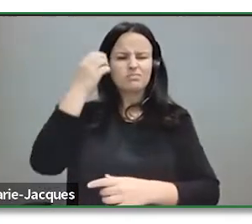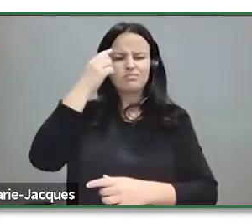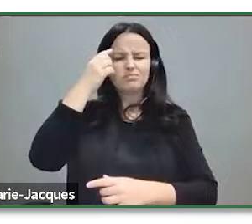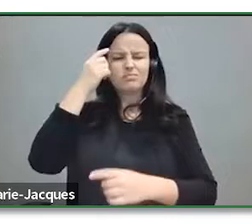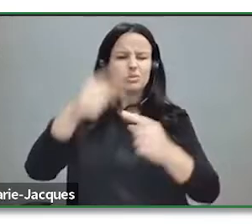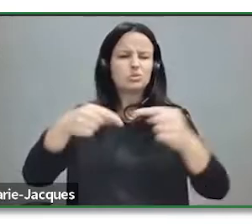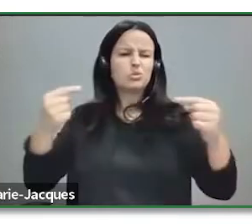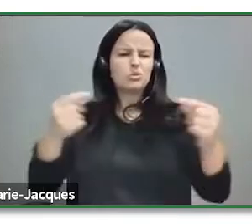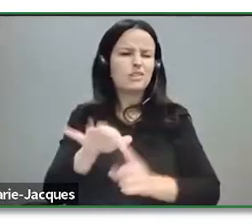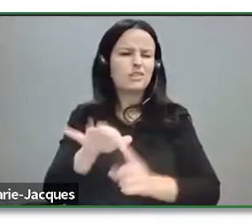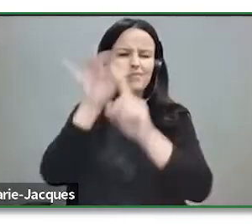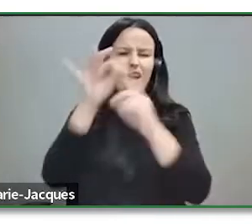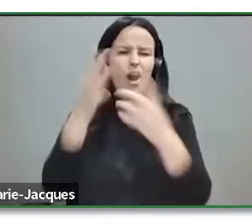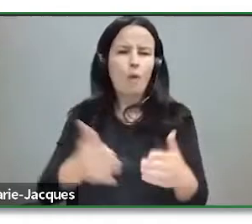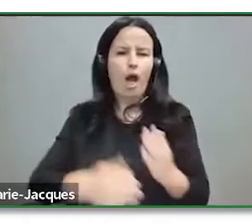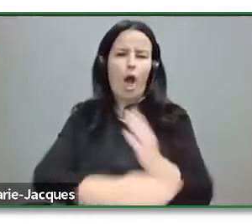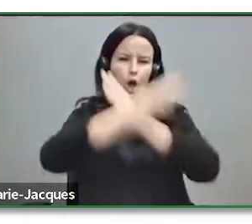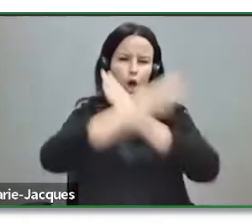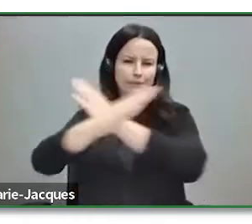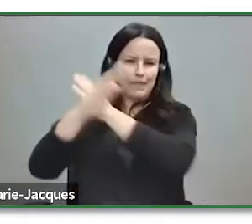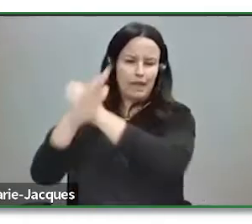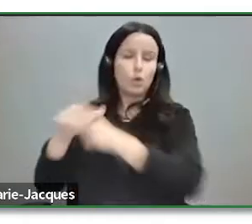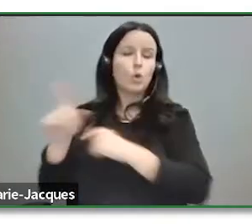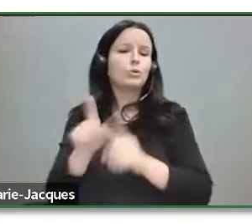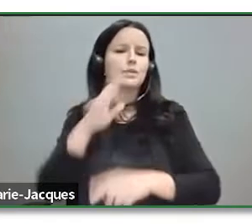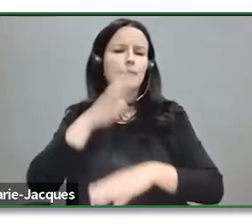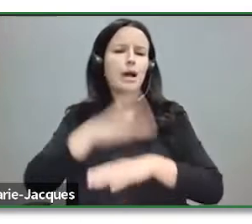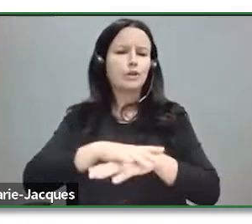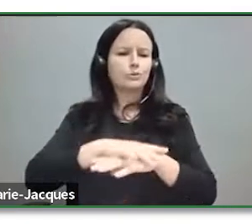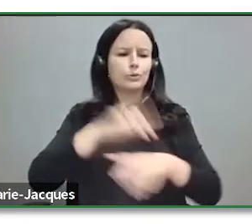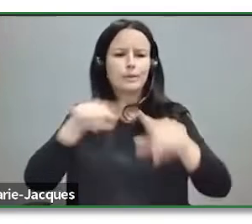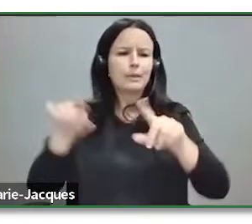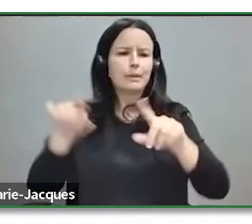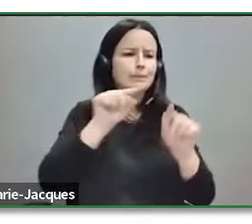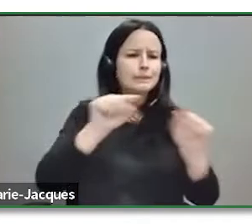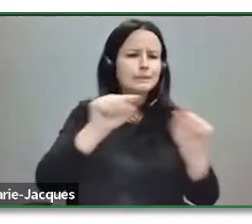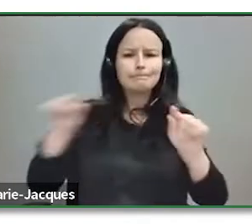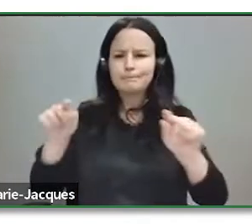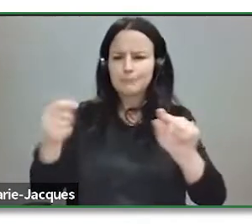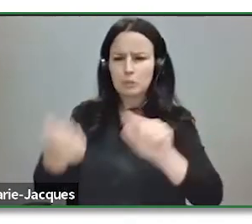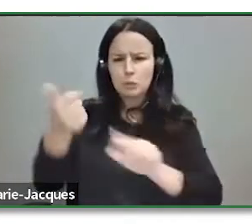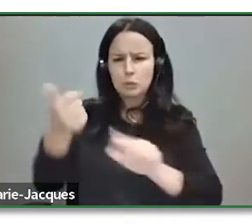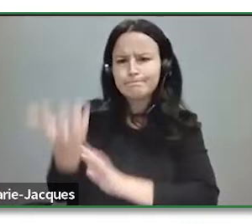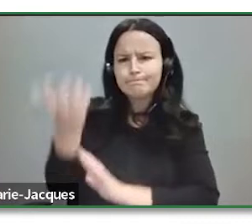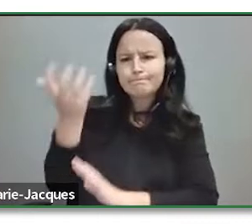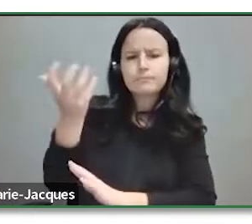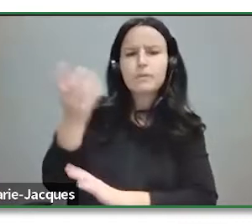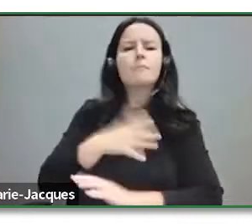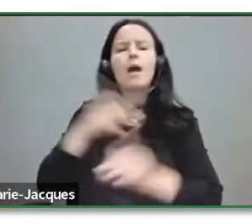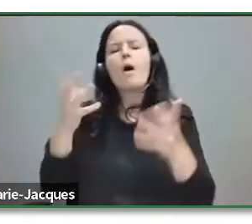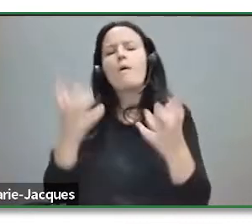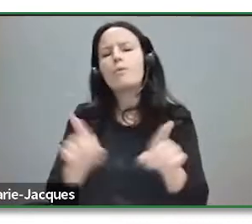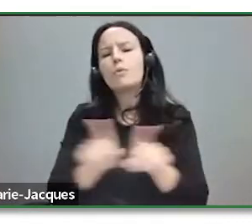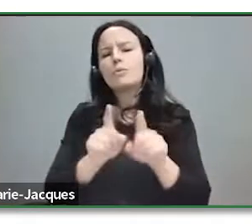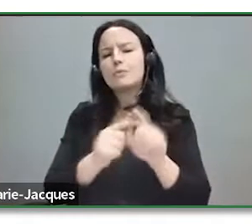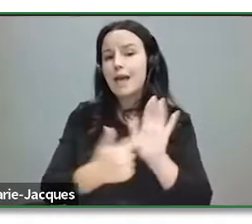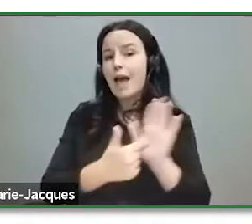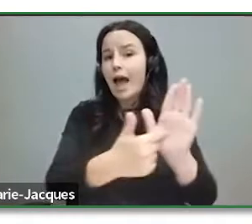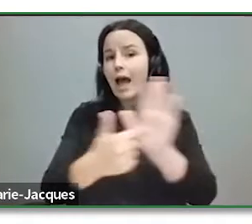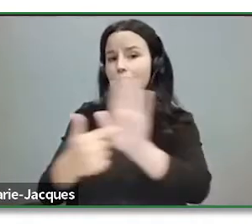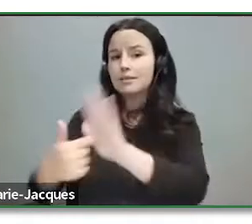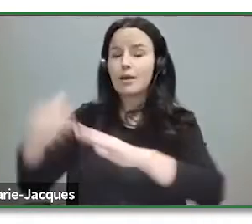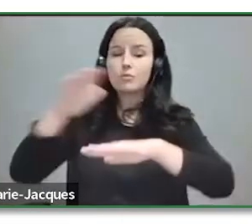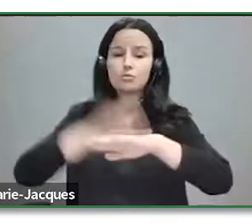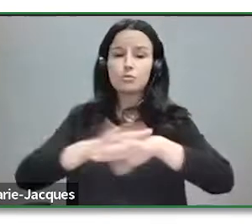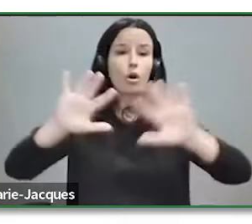en évidence certains d'entre eux, selon nous, nous voulons aussi donner quelques exemples de la façon dont la